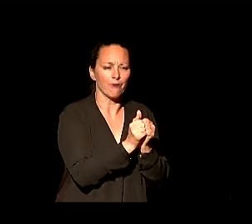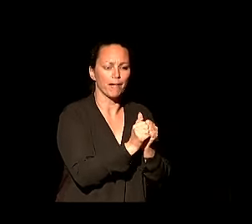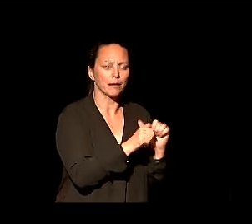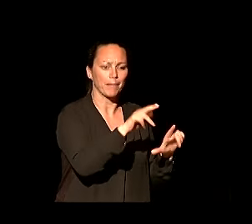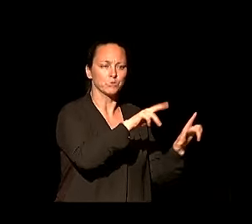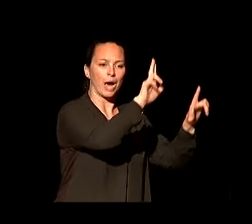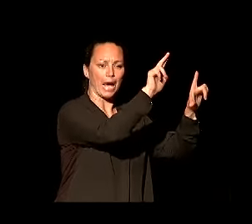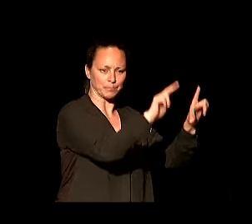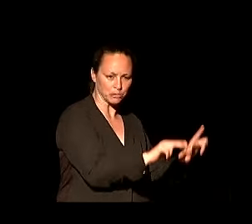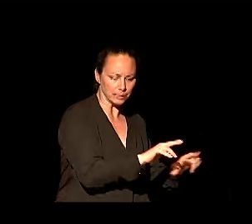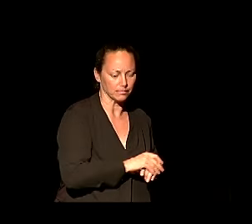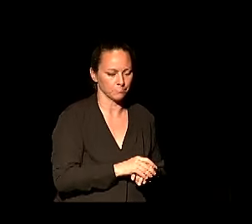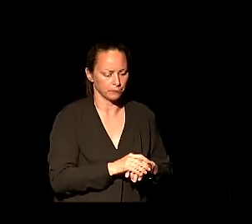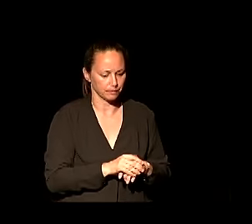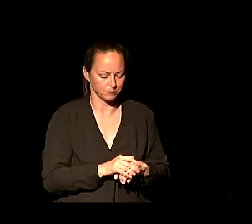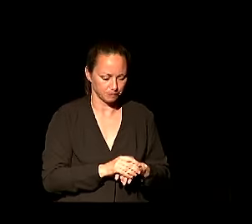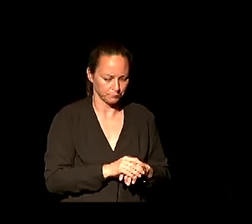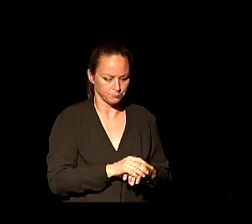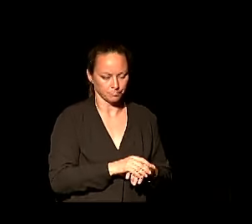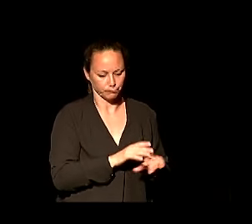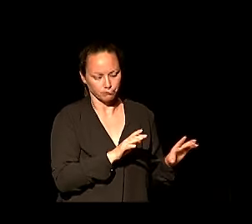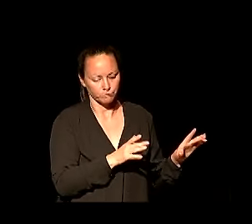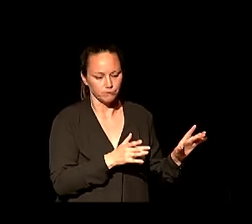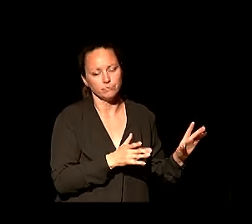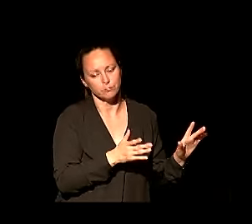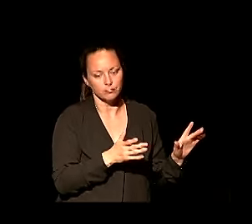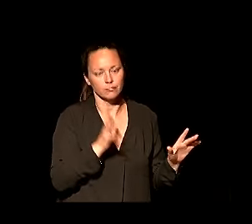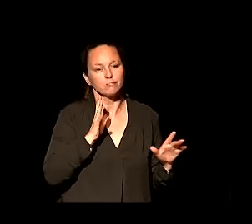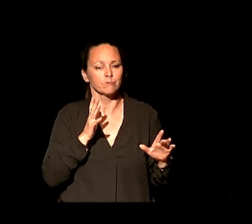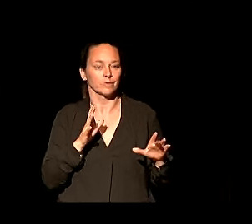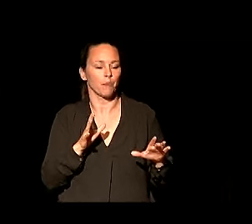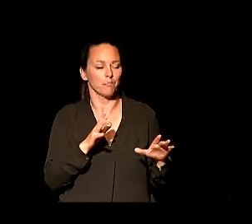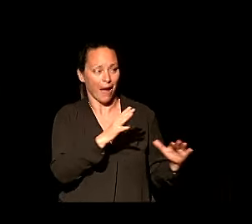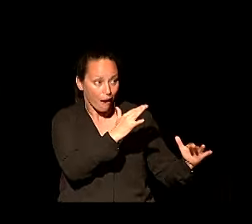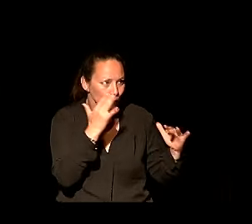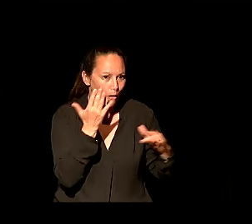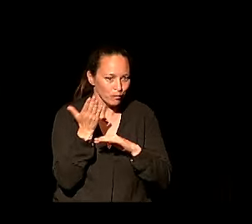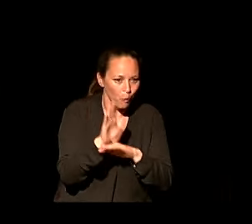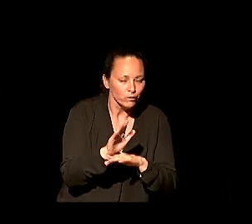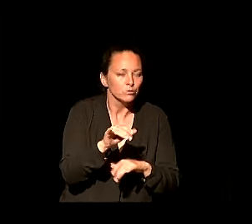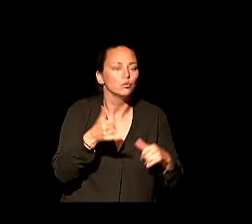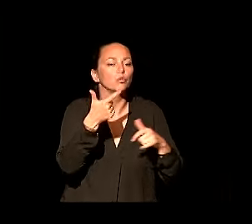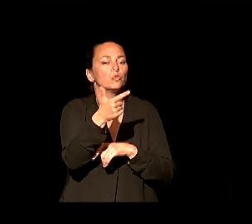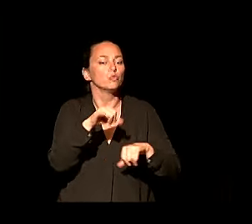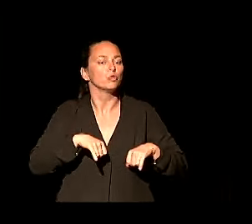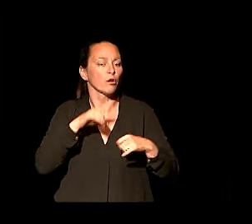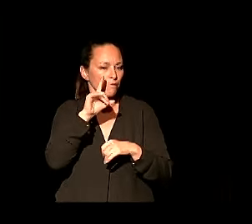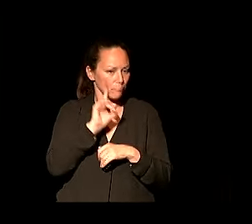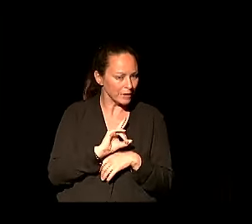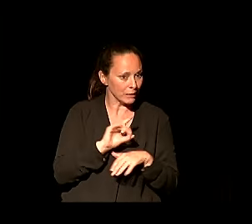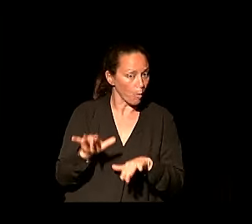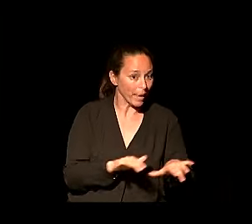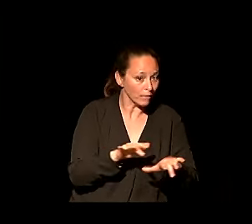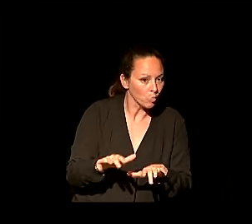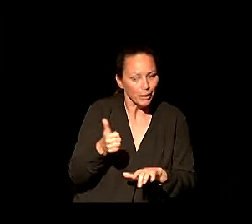qui n'est pas de l'ordre du tableau vivant ou de la citation, quoique peut-être Les deux jeunes filles au piano étaient une citation, mais il ne l'explicite